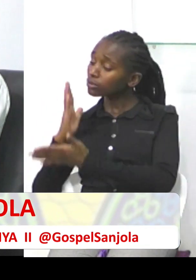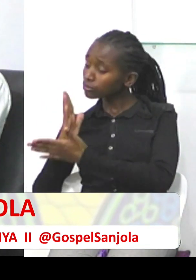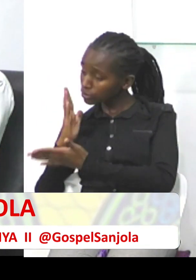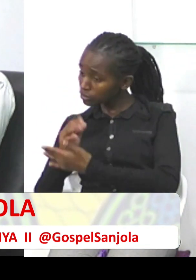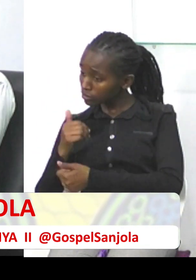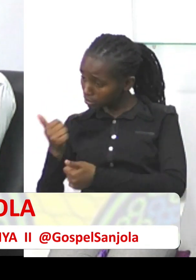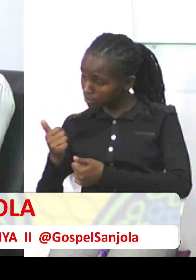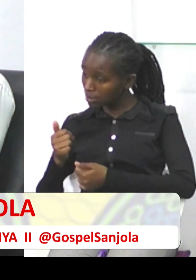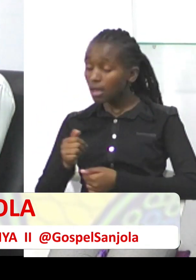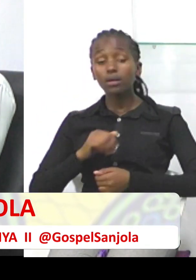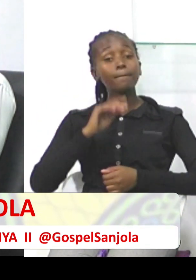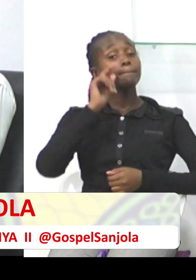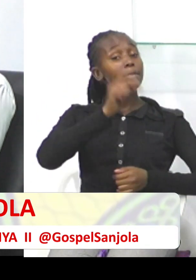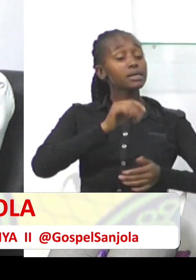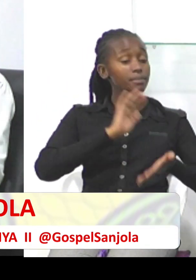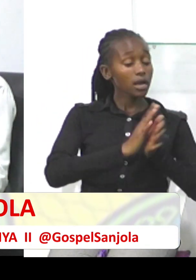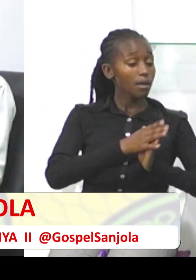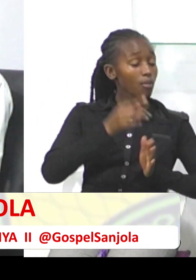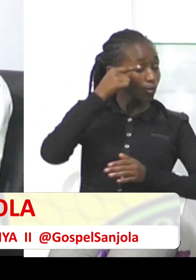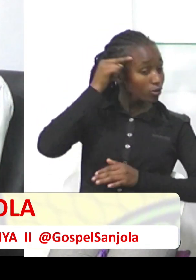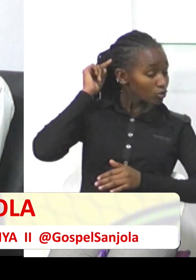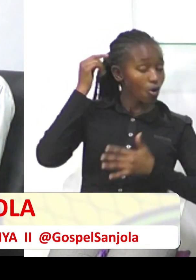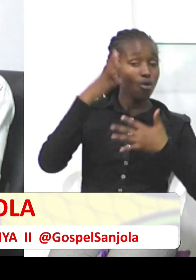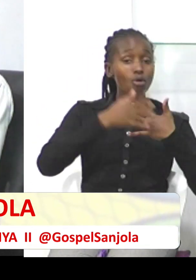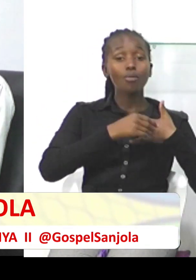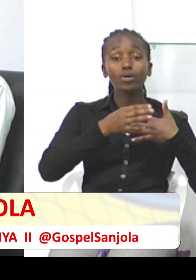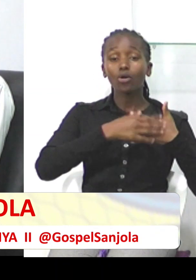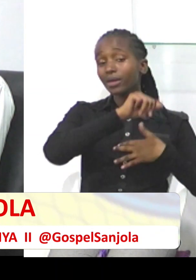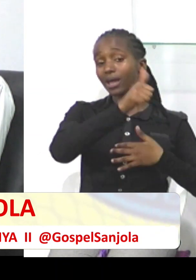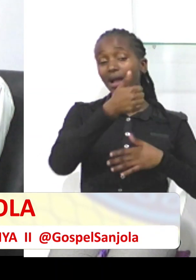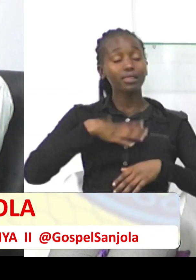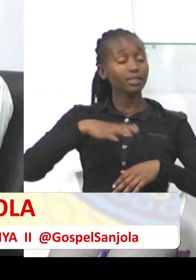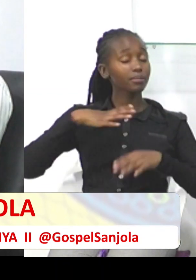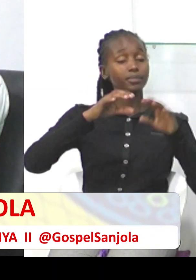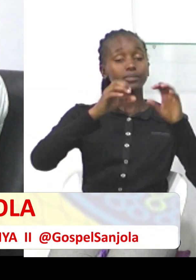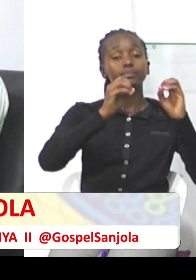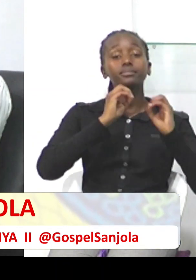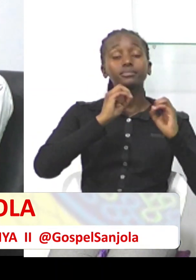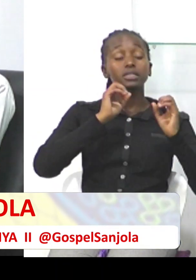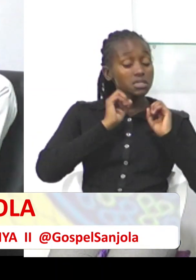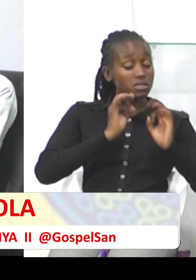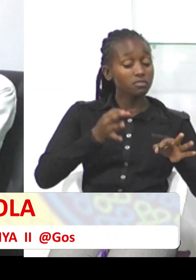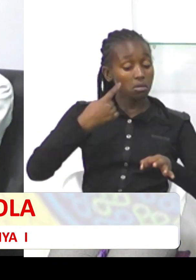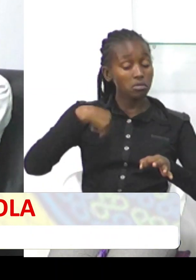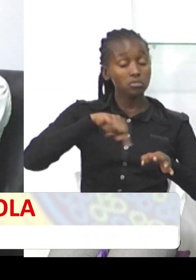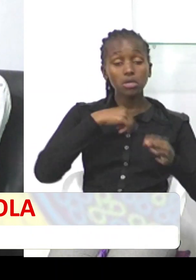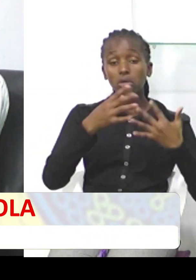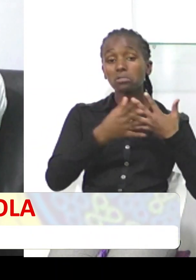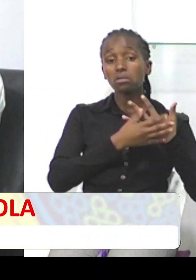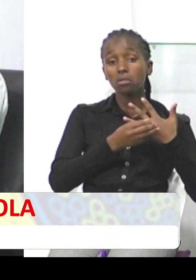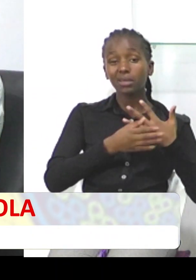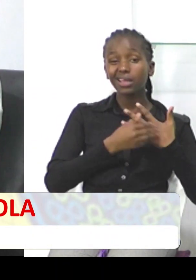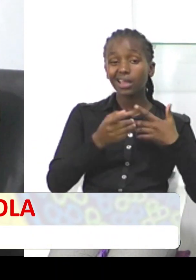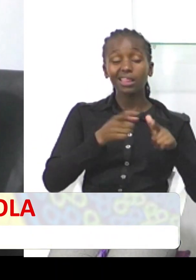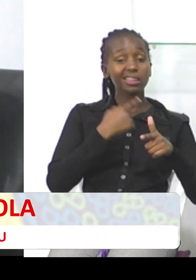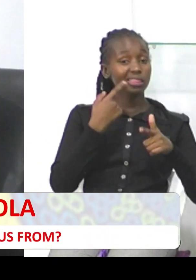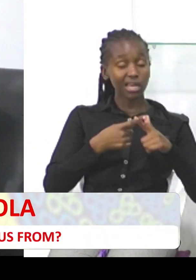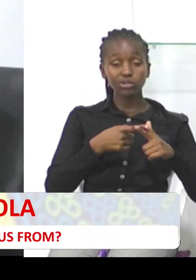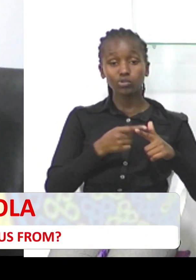original in your ministry. In your ministry. Yes. Don't copy paste. Because to be copy paste, tunaleta upande